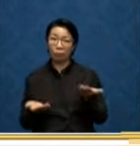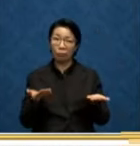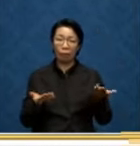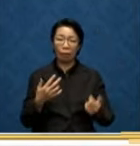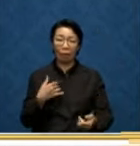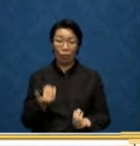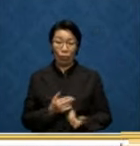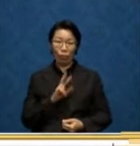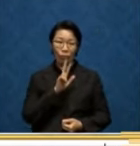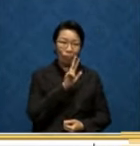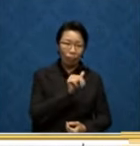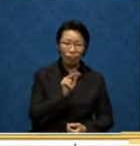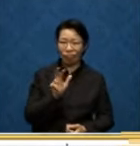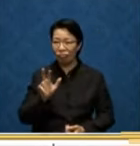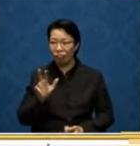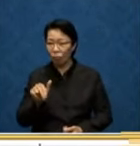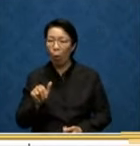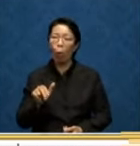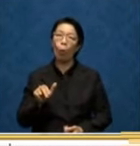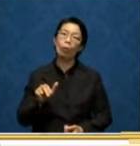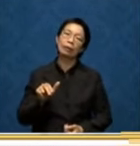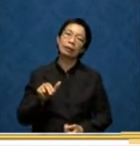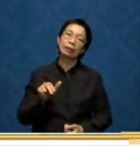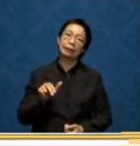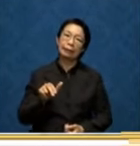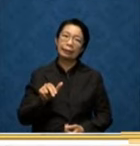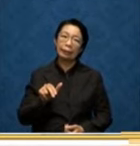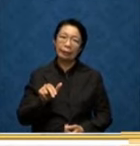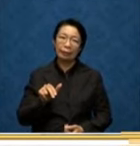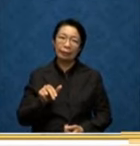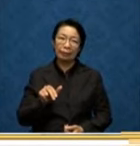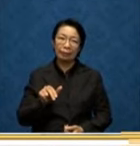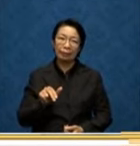ได้เห็นเราเห็นปัญหานี้กันเยอะแยะภาพต่อไปค่ะ